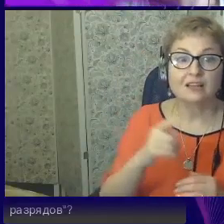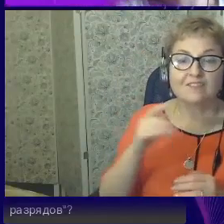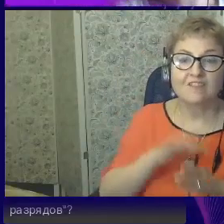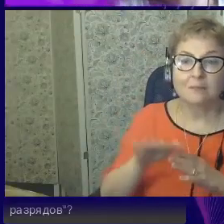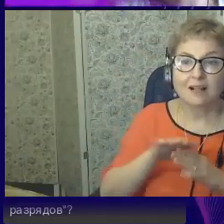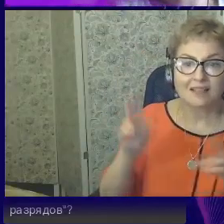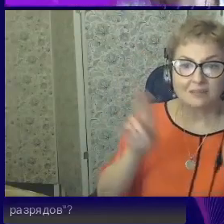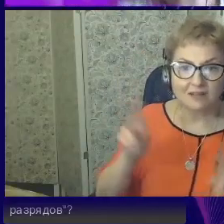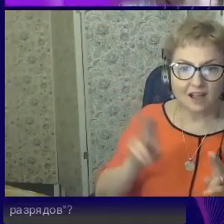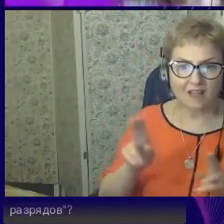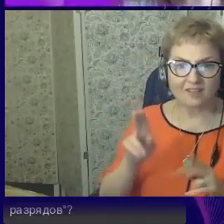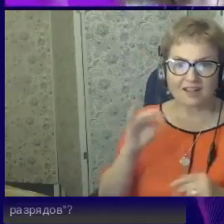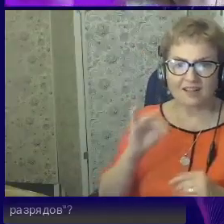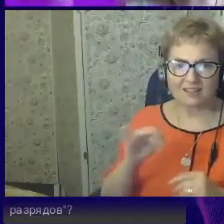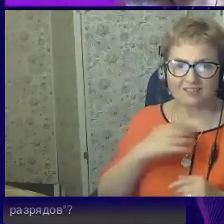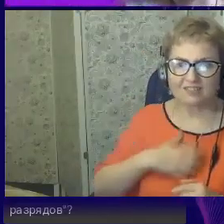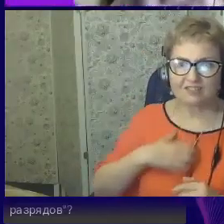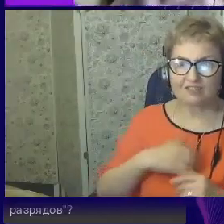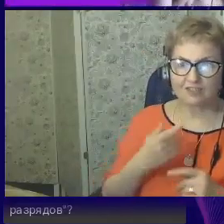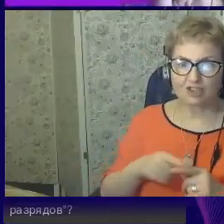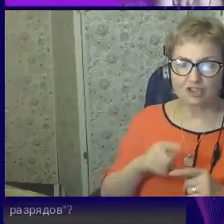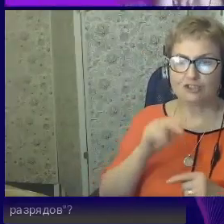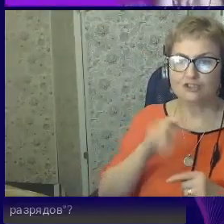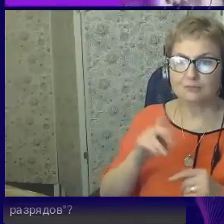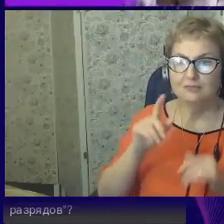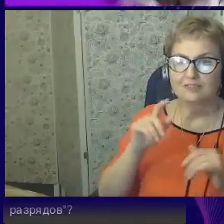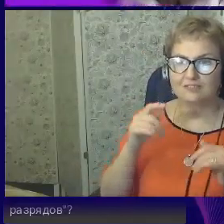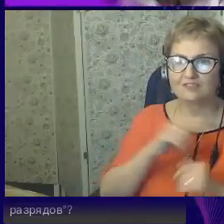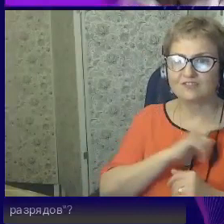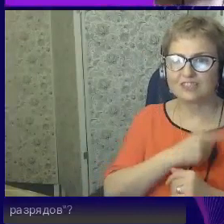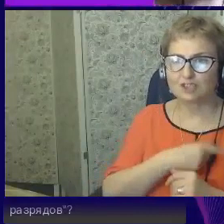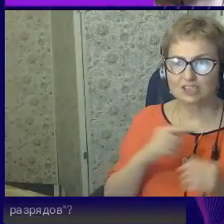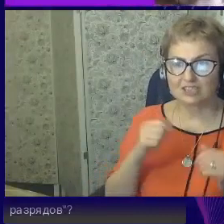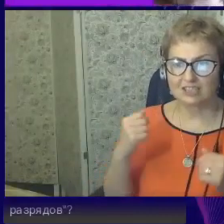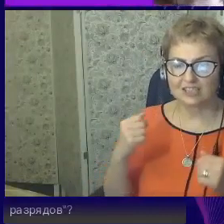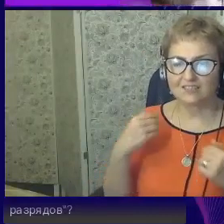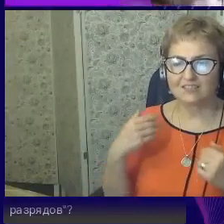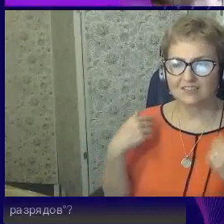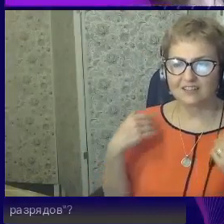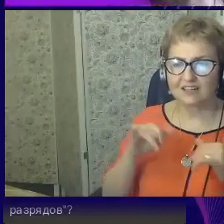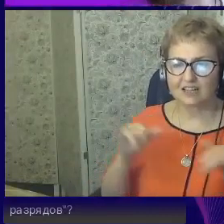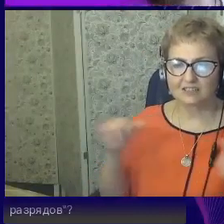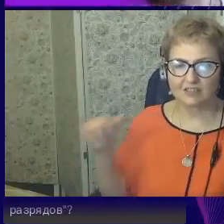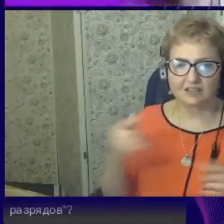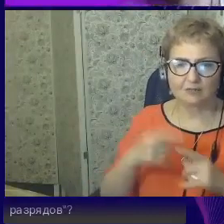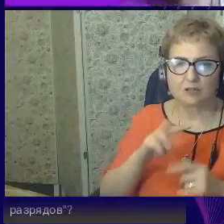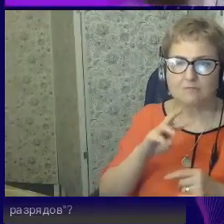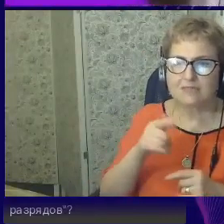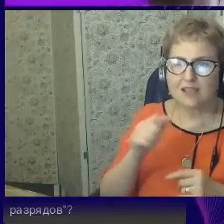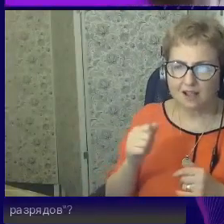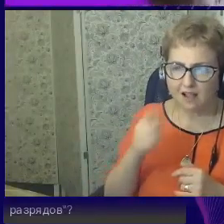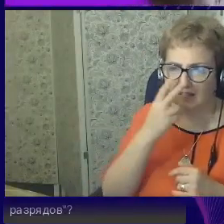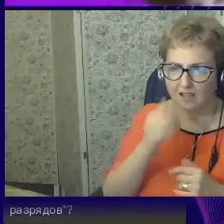это даже вот важнее физического развития. Вот. В данном случае это вот просто как бы мега-навык, который